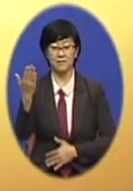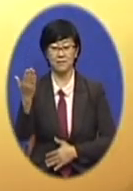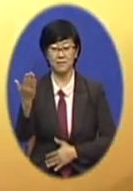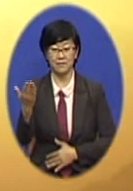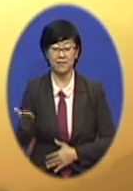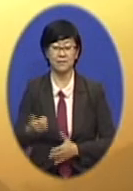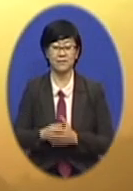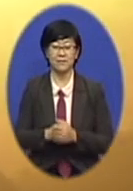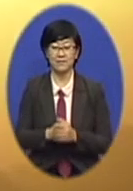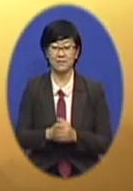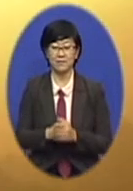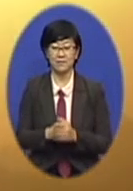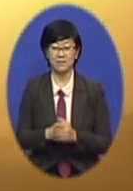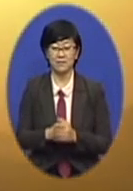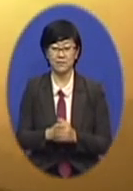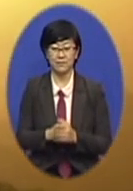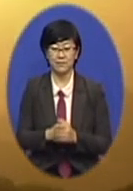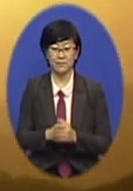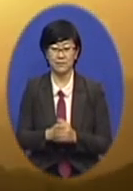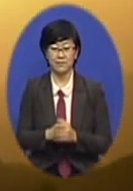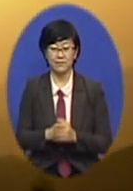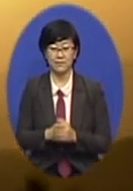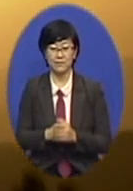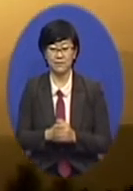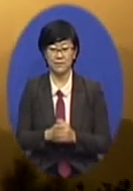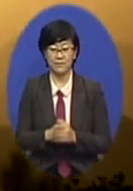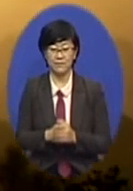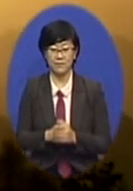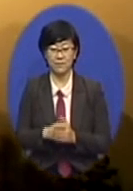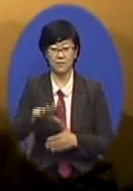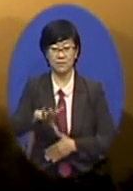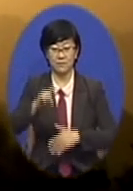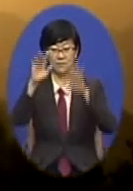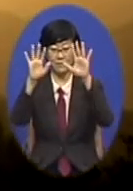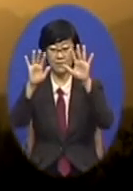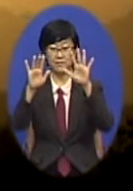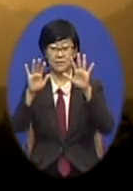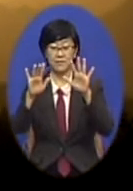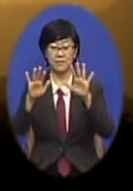천 눈이